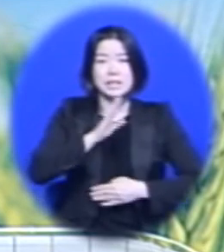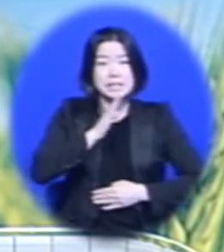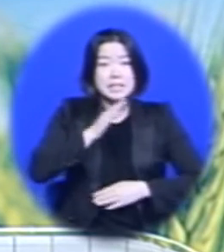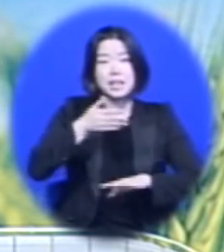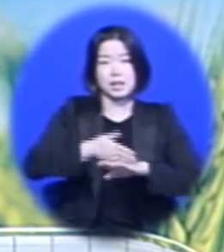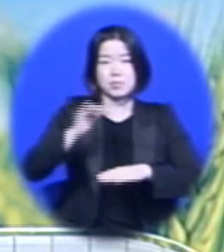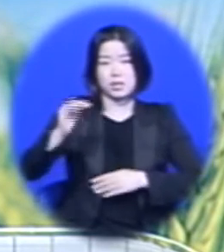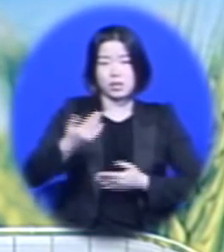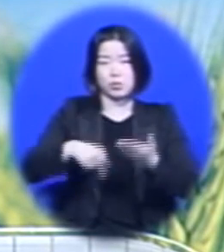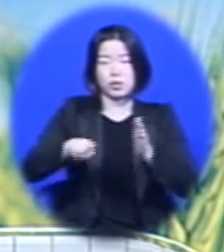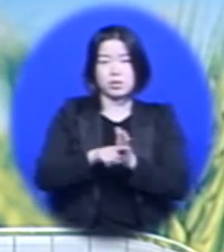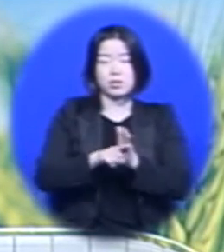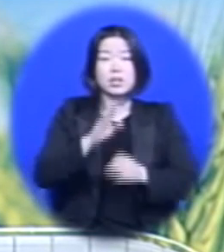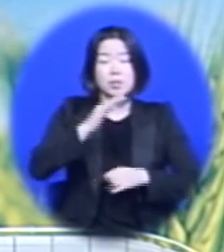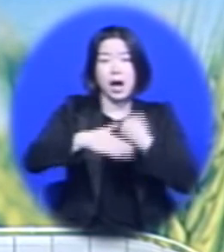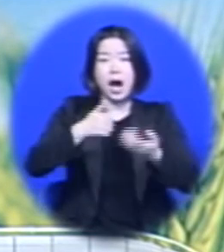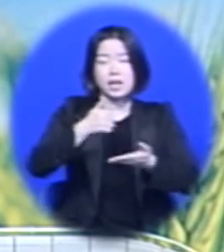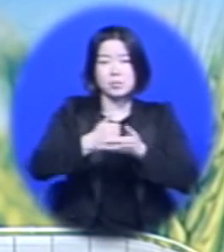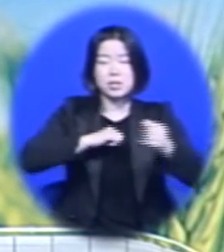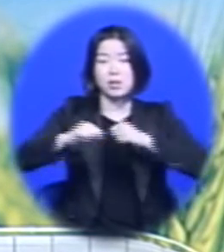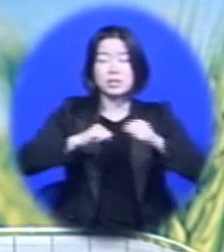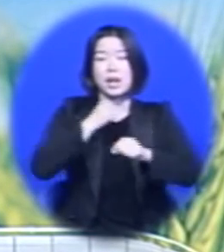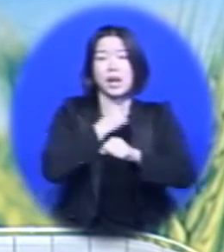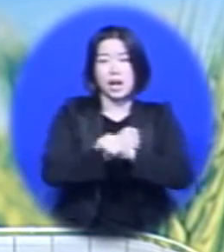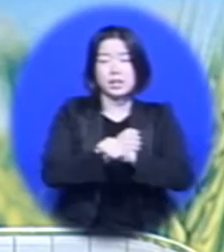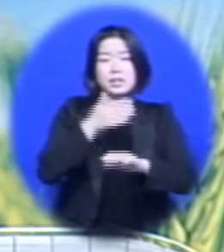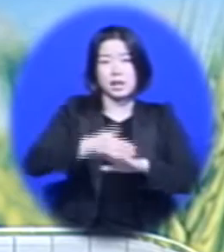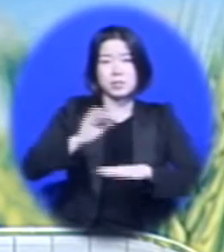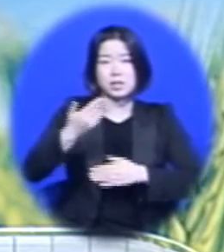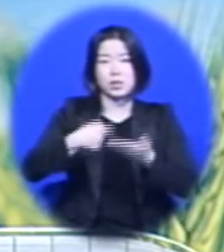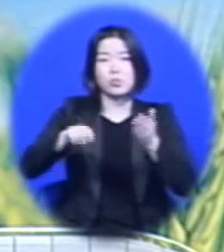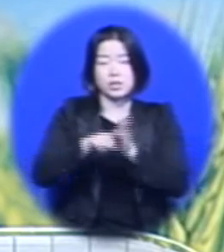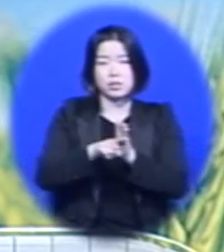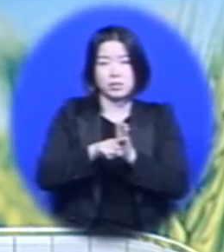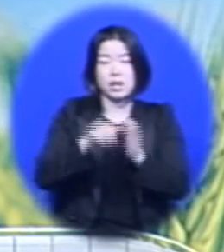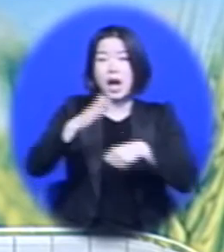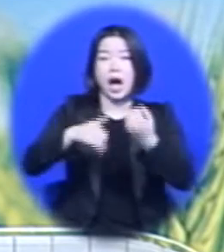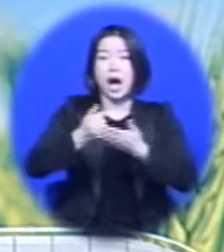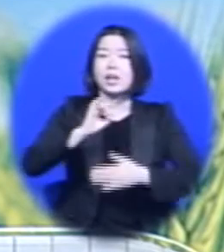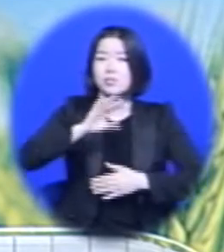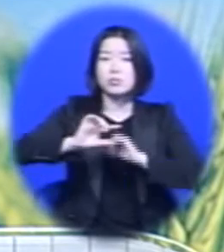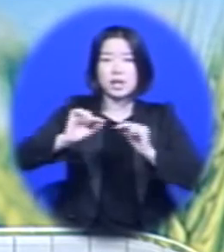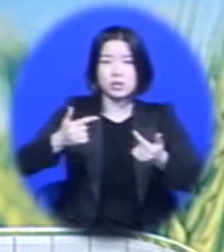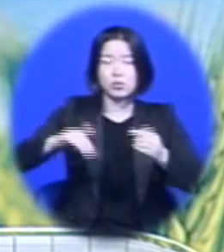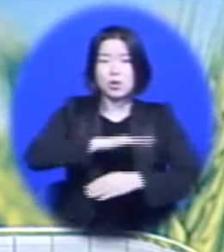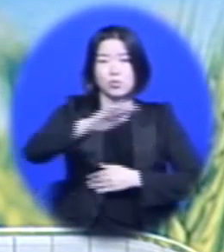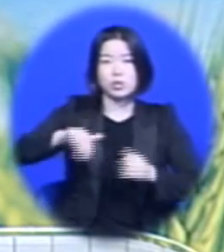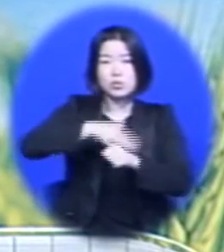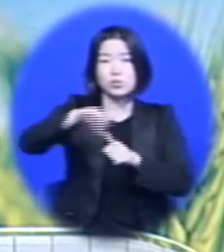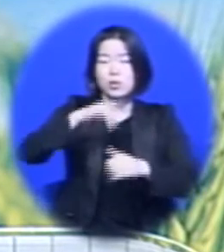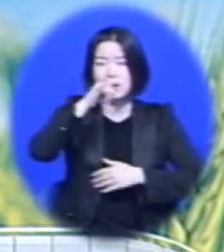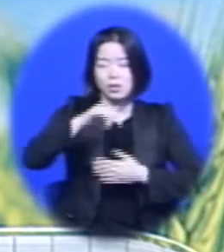되려면 정말 하나님이 역사하시는 감사가 되려면 우리의 감사는 하나님께만 아니고 우리 주변에 있는 정말